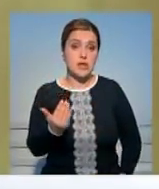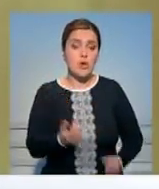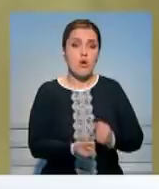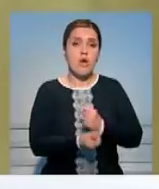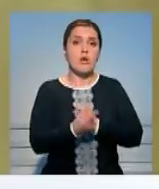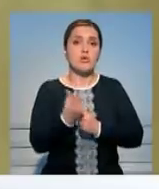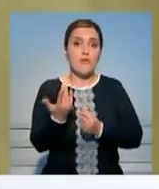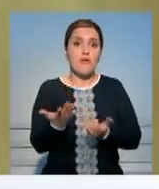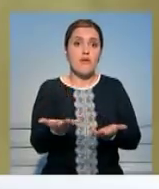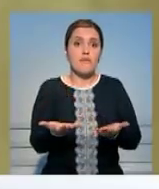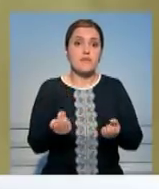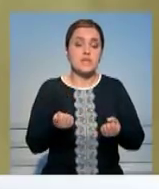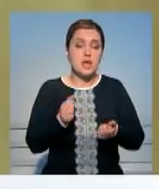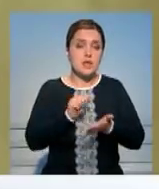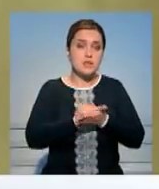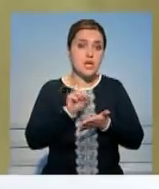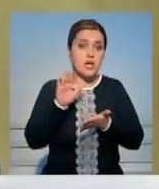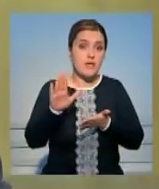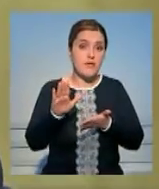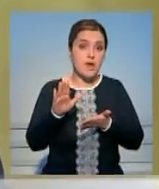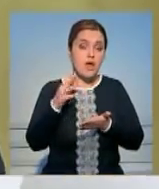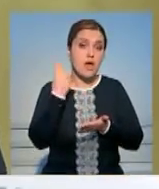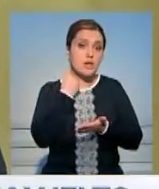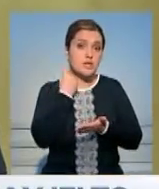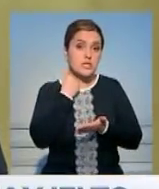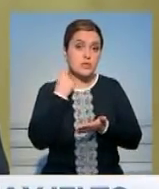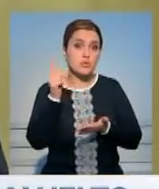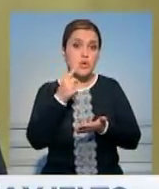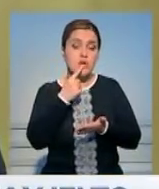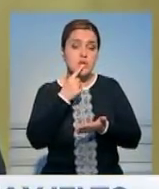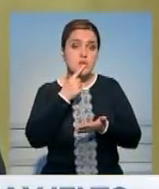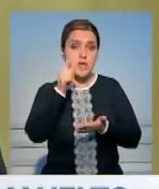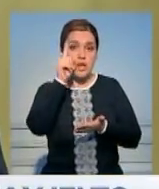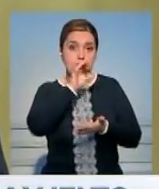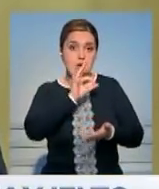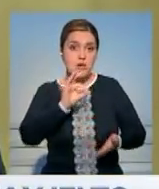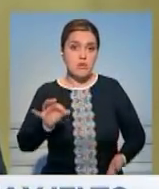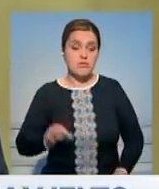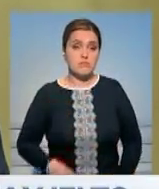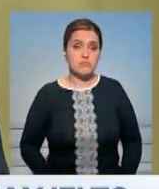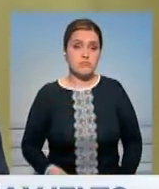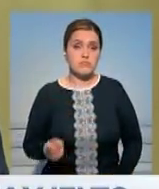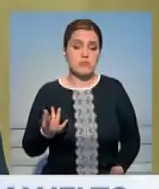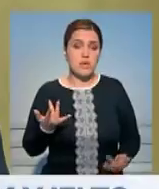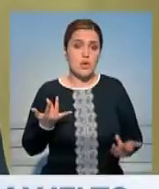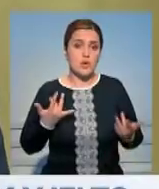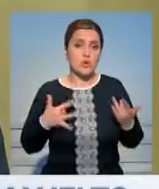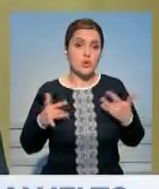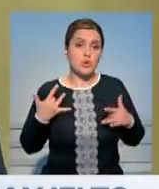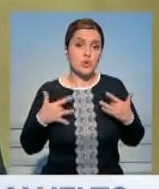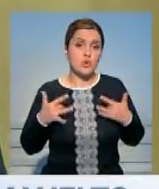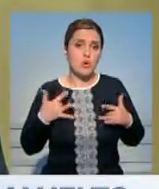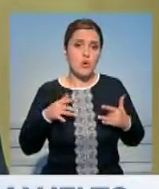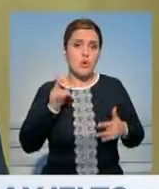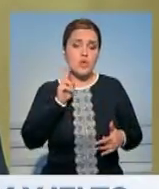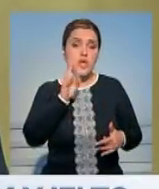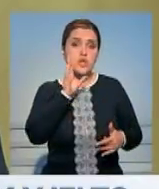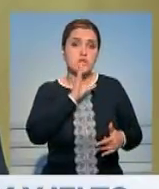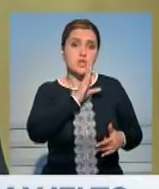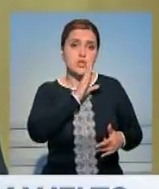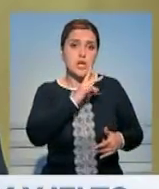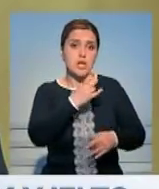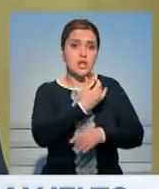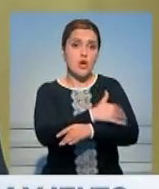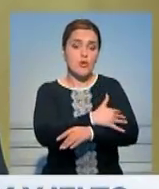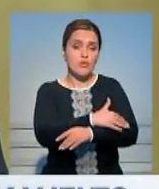откуда вы взяли все эти сертификаты, знаете? Потом начинают меняться и говорят, знаете, вот какая-то женщина на